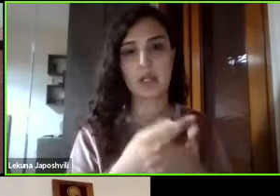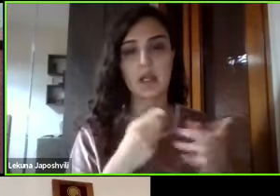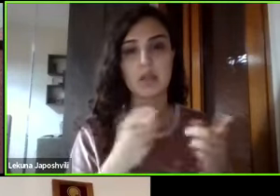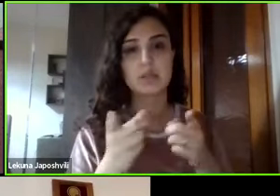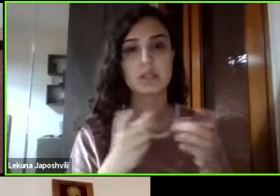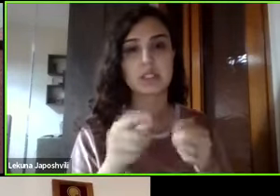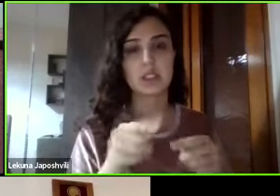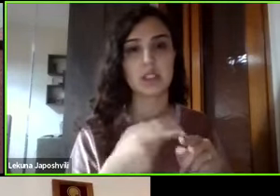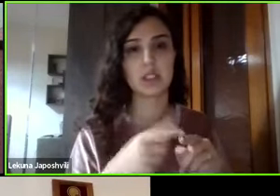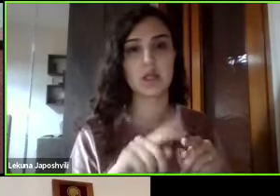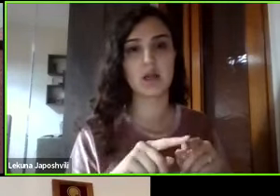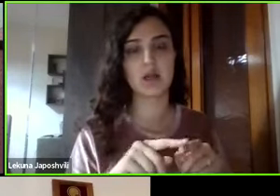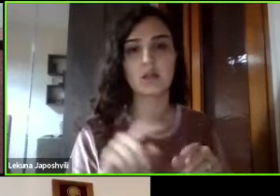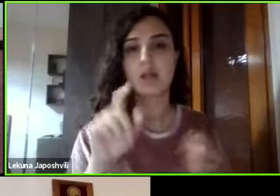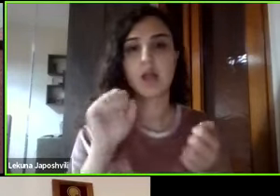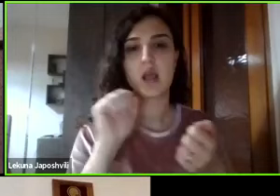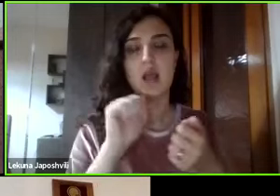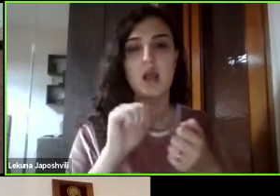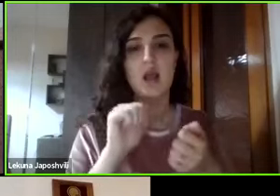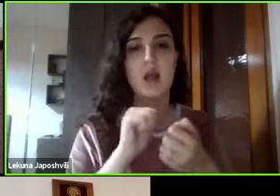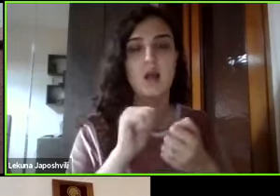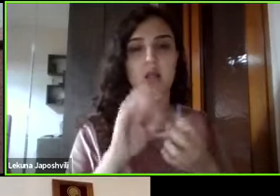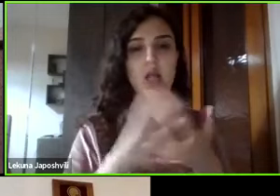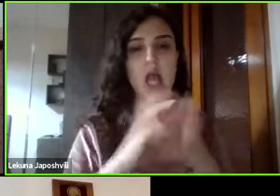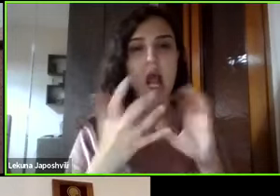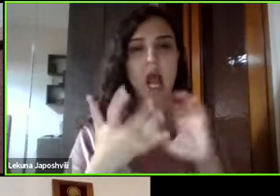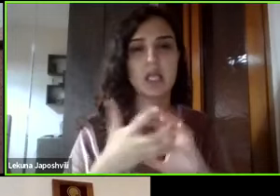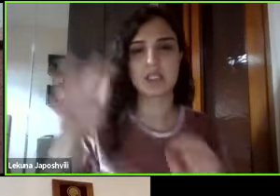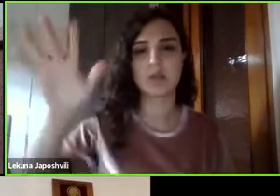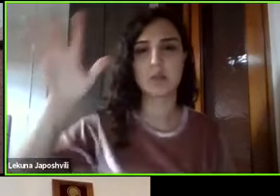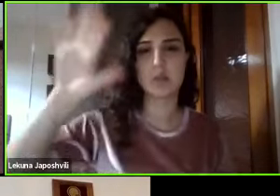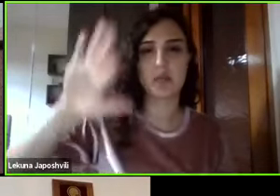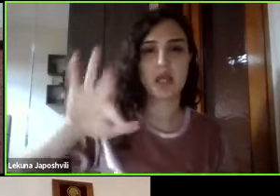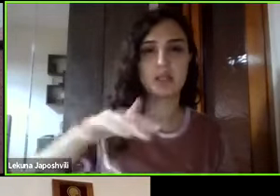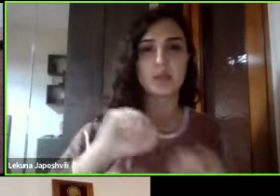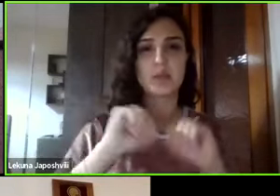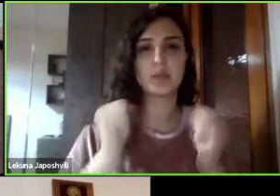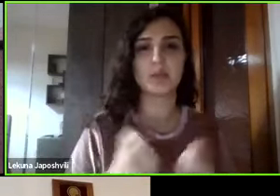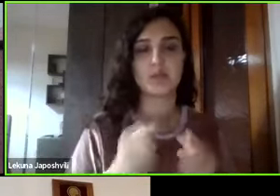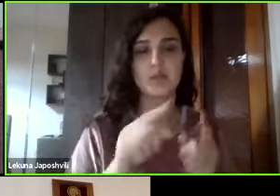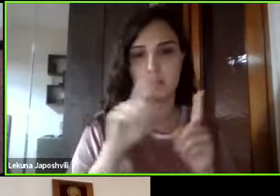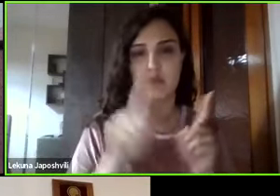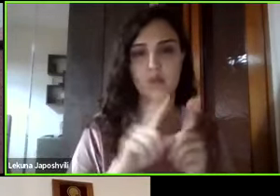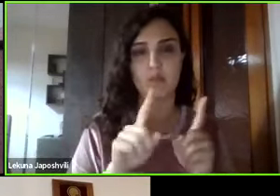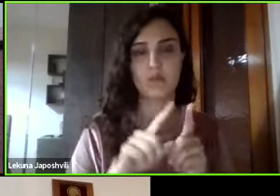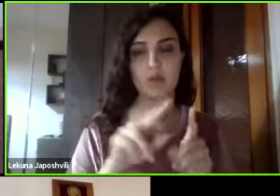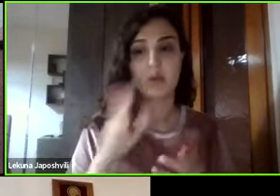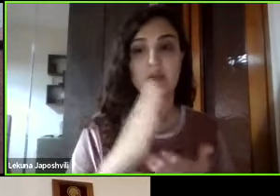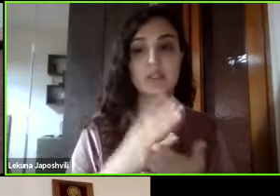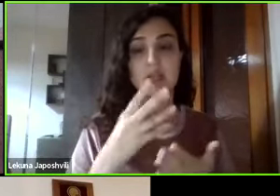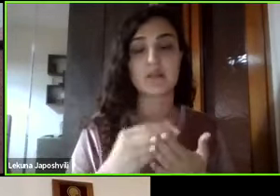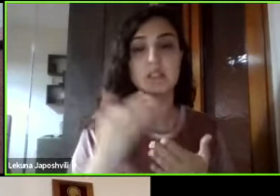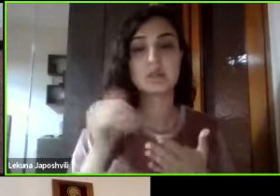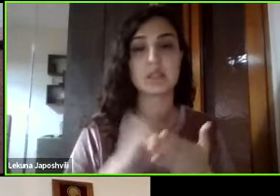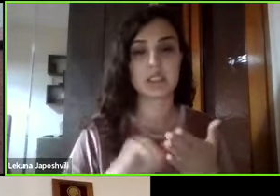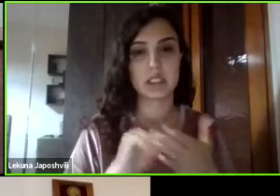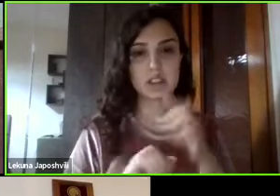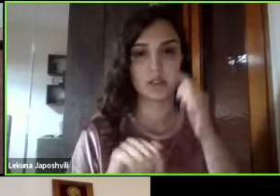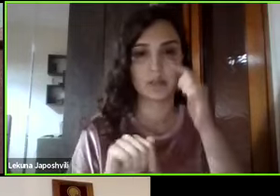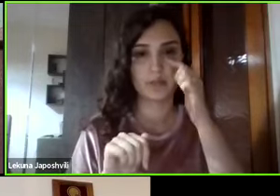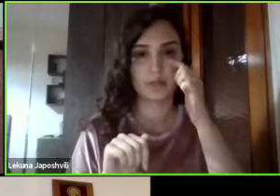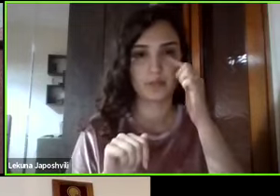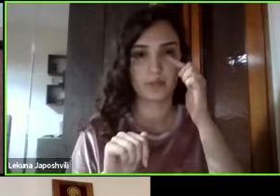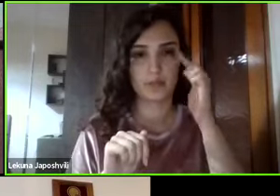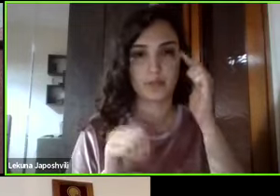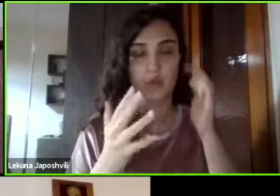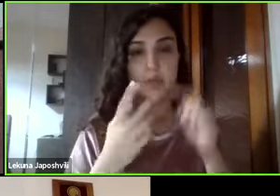შევადაროთ აისბერგის ზედაპირი არის და როგორ წესი ხშირად ეპილეფსიას აქვს თავისი მიზეზი